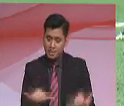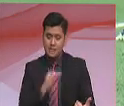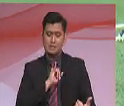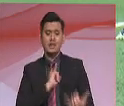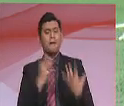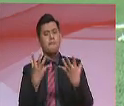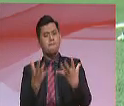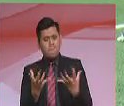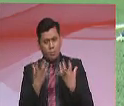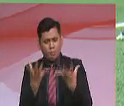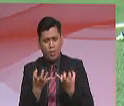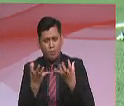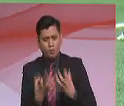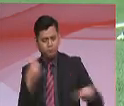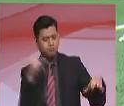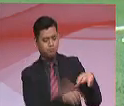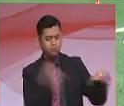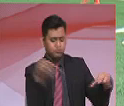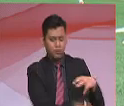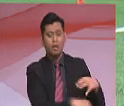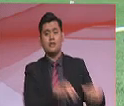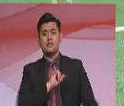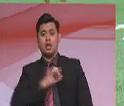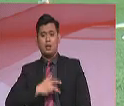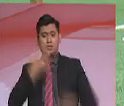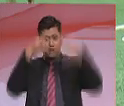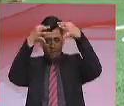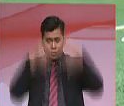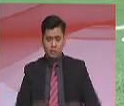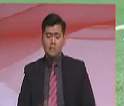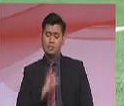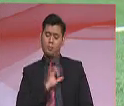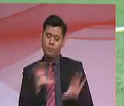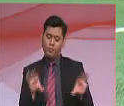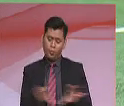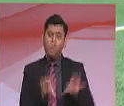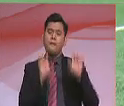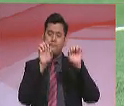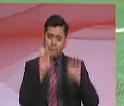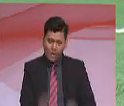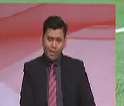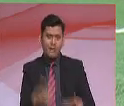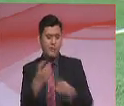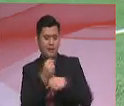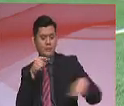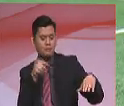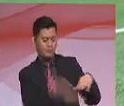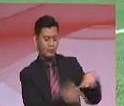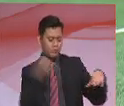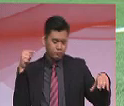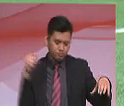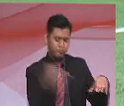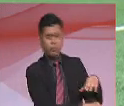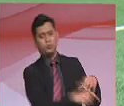gol. Dan saya rasa keputusan yang baik saya ambil untuk mendapat game time dan untuk menjaringkan gol.